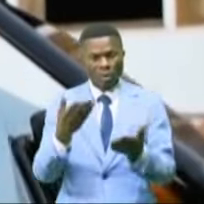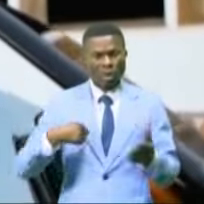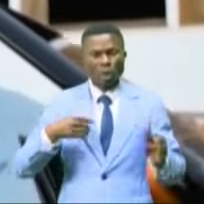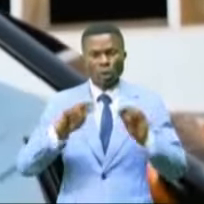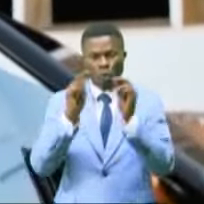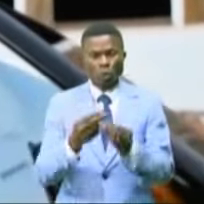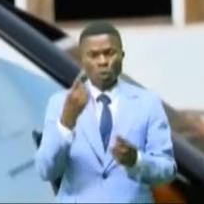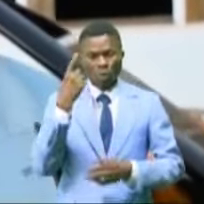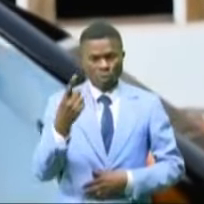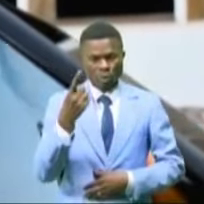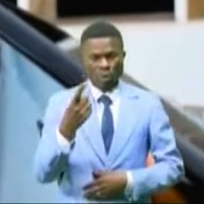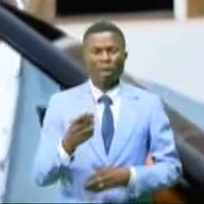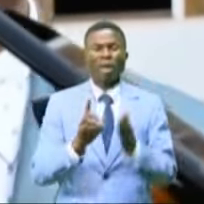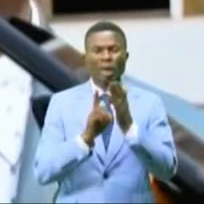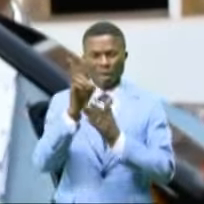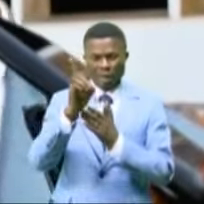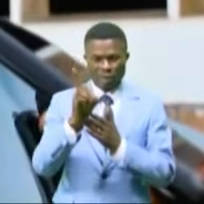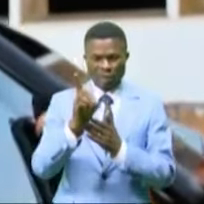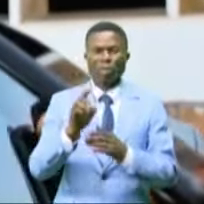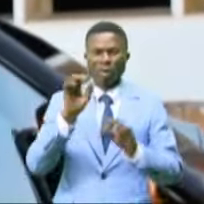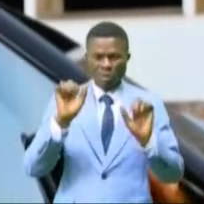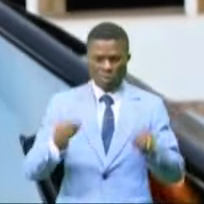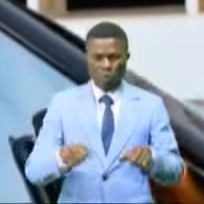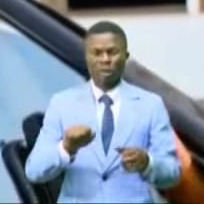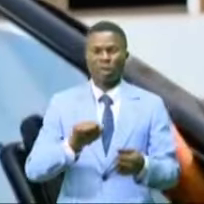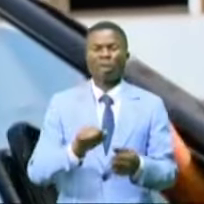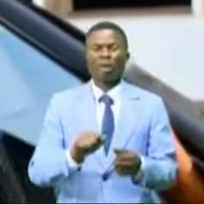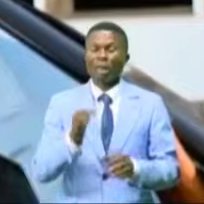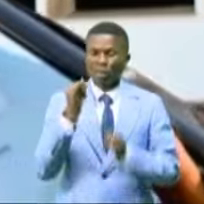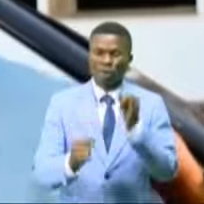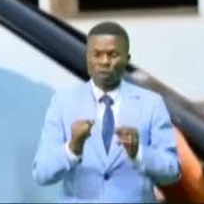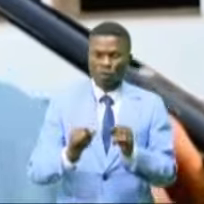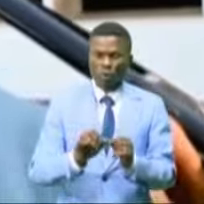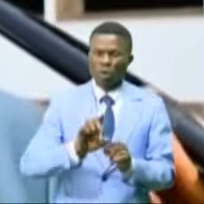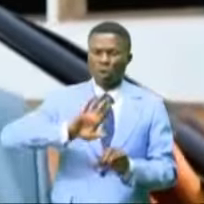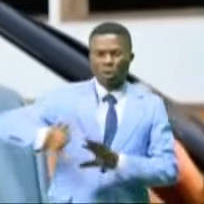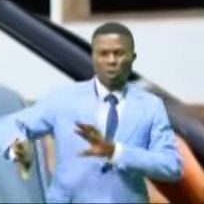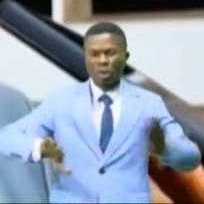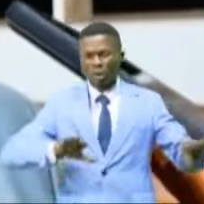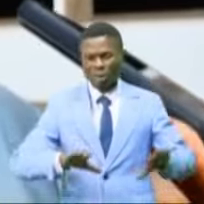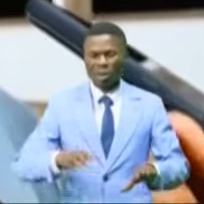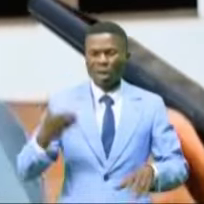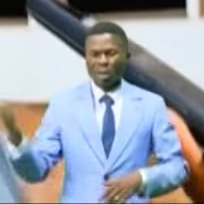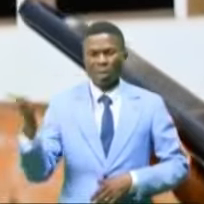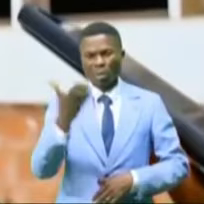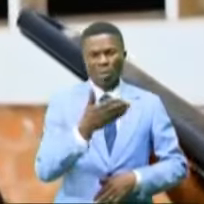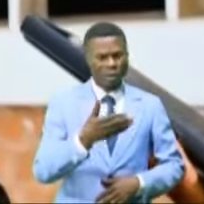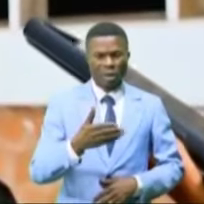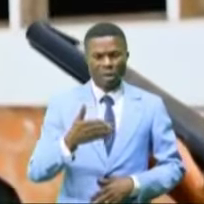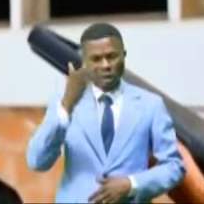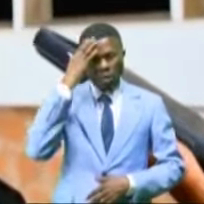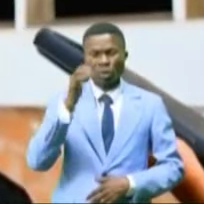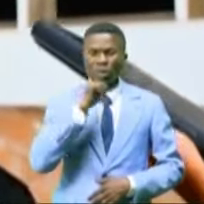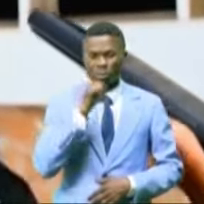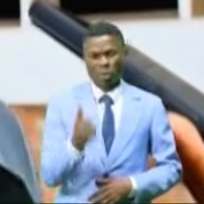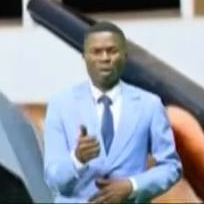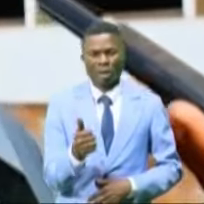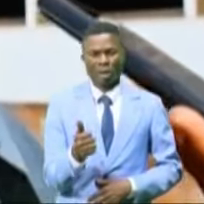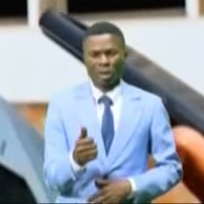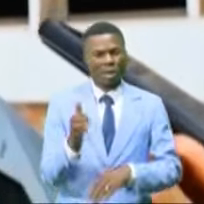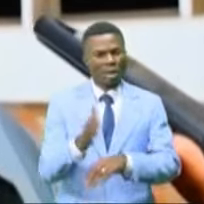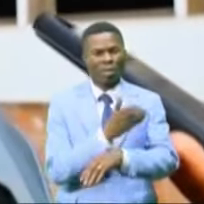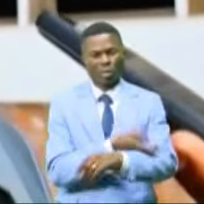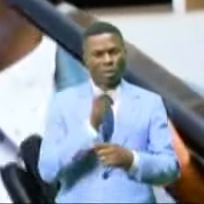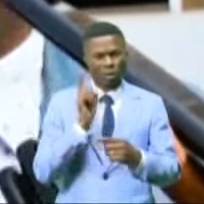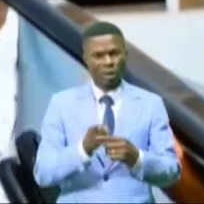ensemble, on va développer notre territoire de Luebo. Mais s'il y a des tiraillements de gauche à droite, je ne saurais pas que peut-être on peut aller de